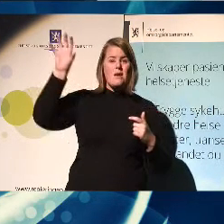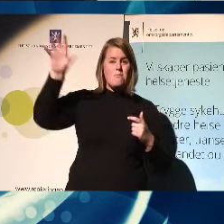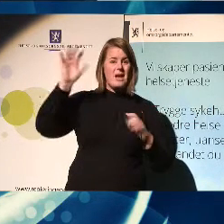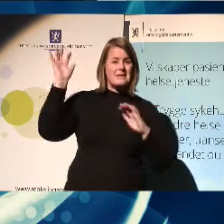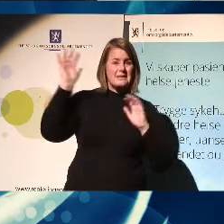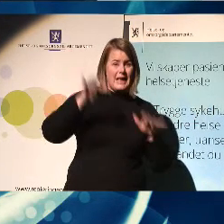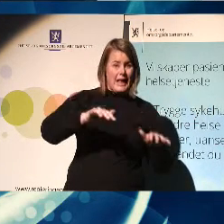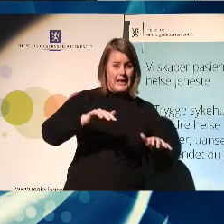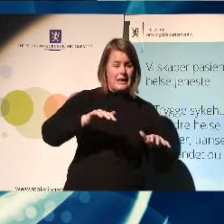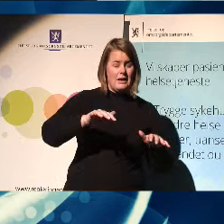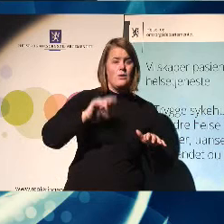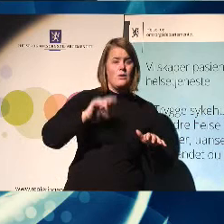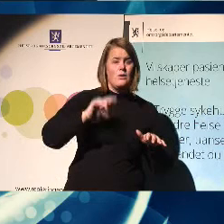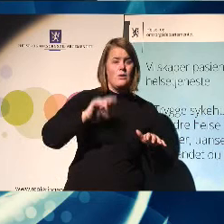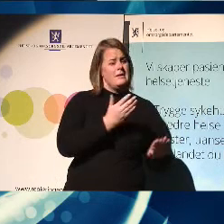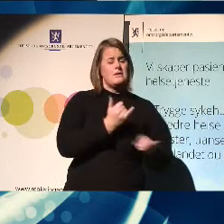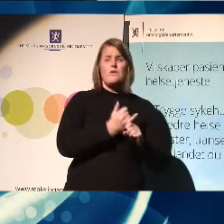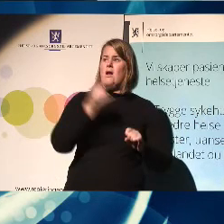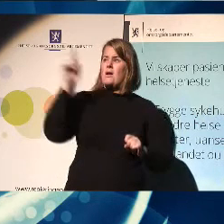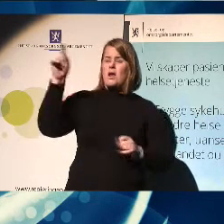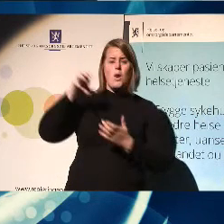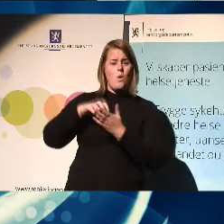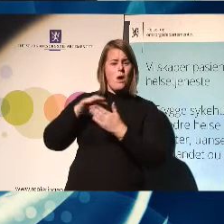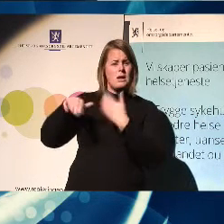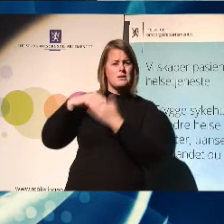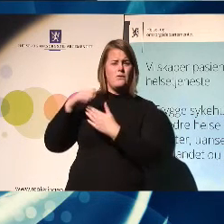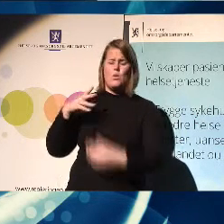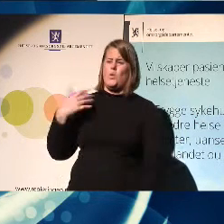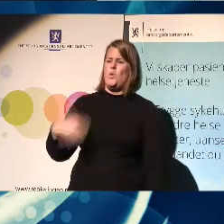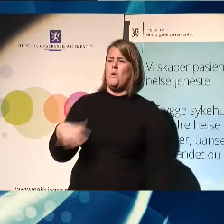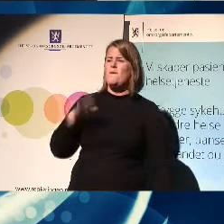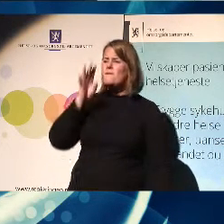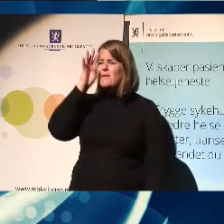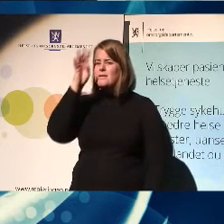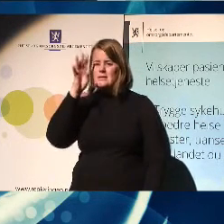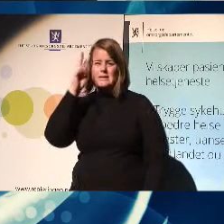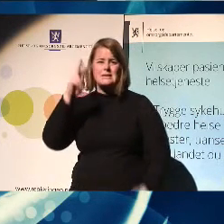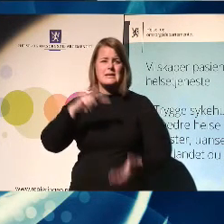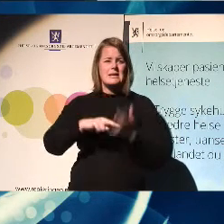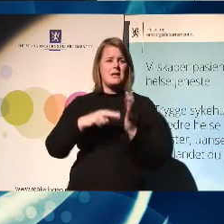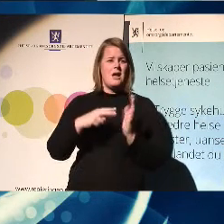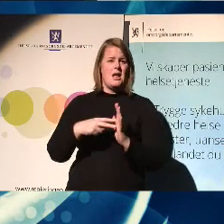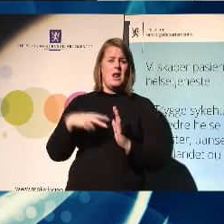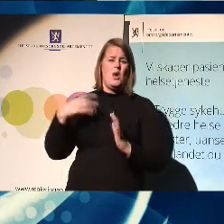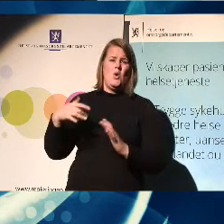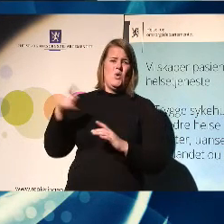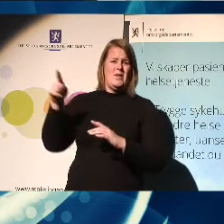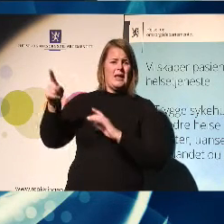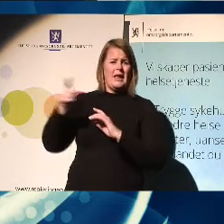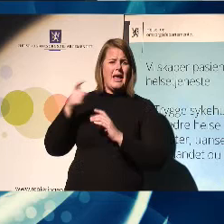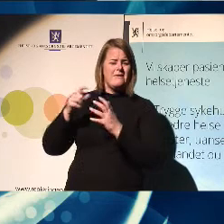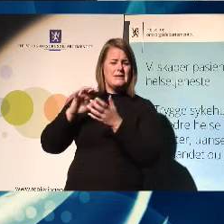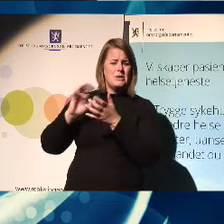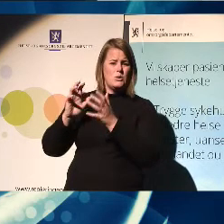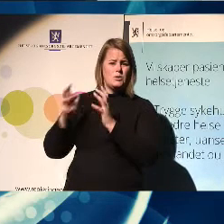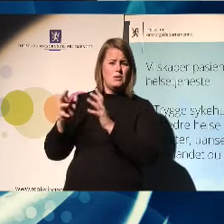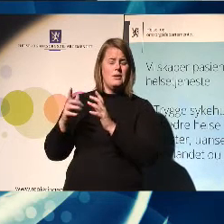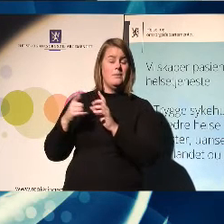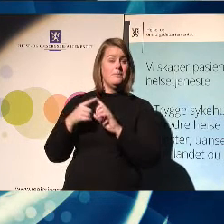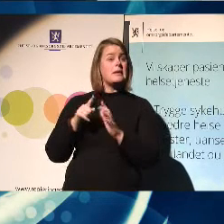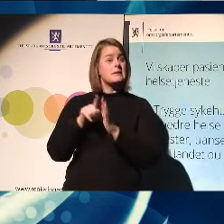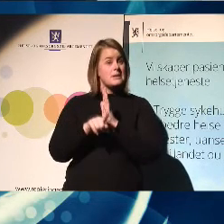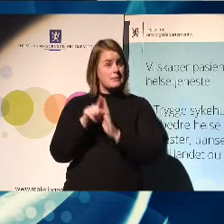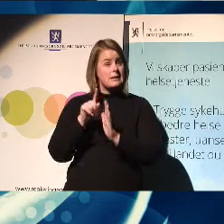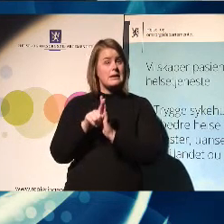igjen viser hvordan et lokalsamfunn på en helt fantastisk måte kan klare å håndtere en så krevende situasjon, og samtidig det